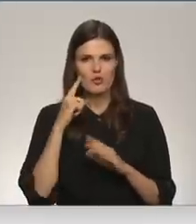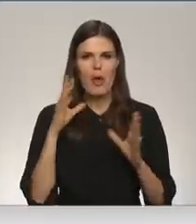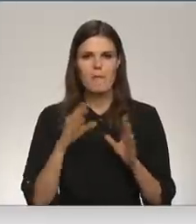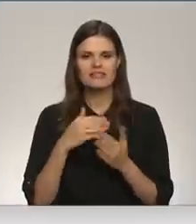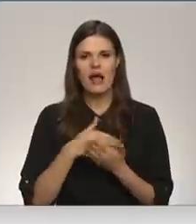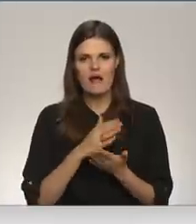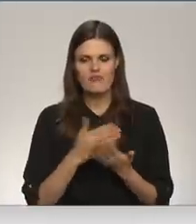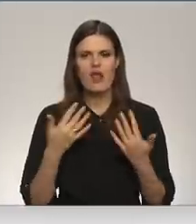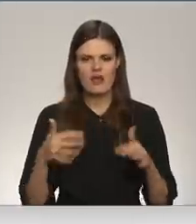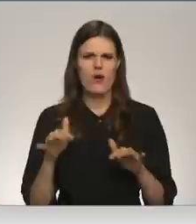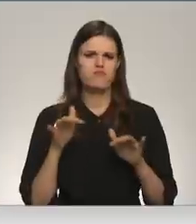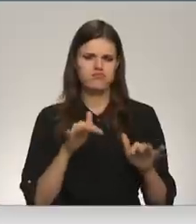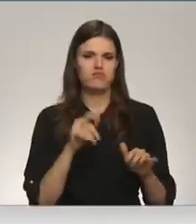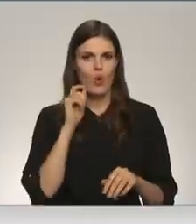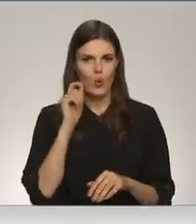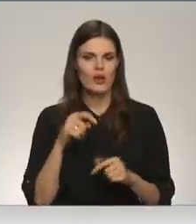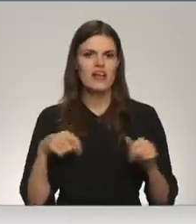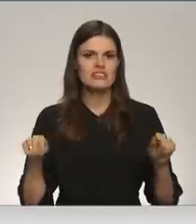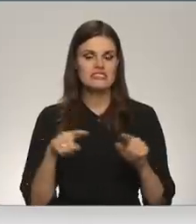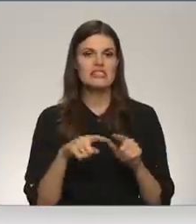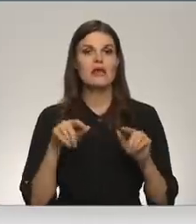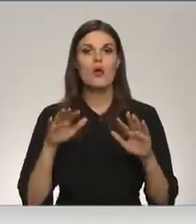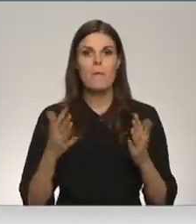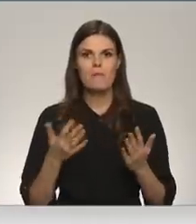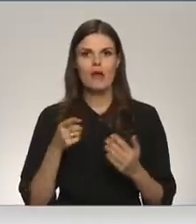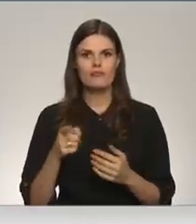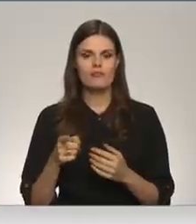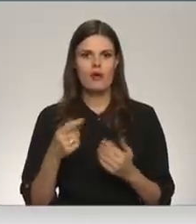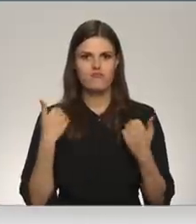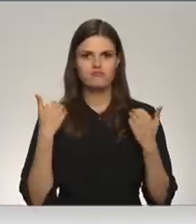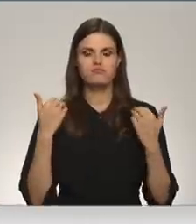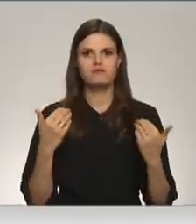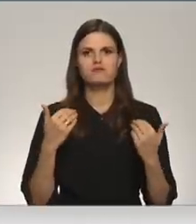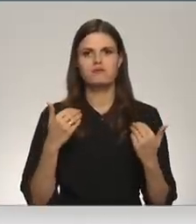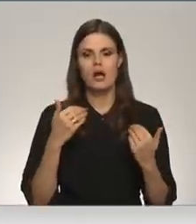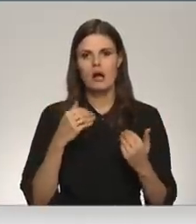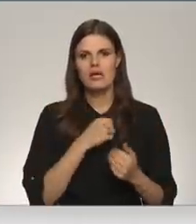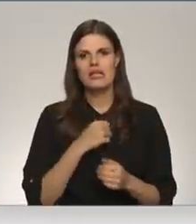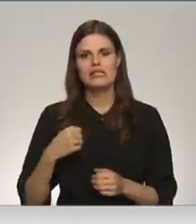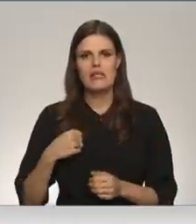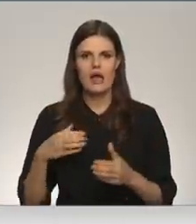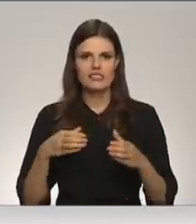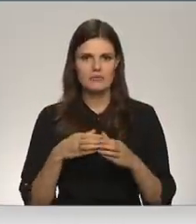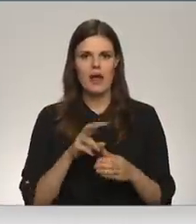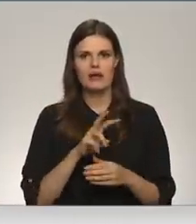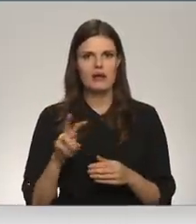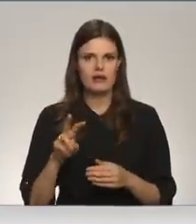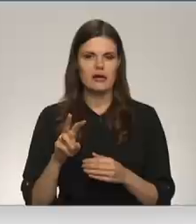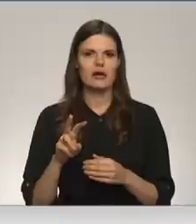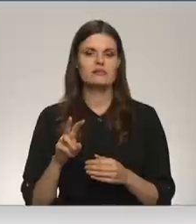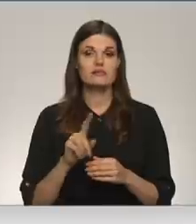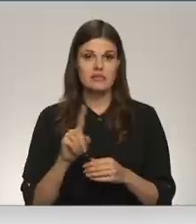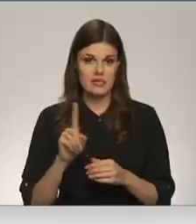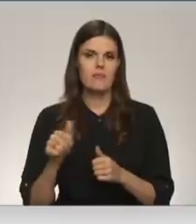tiem šobrīd jau ir Ukrainas teritorijā, bet tie spējīgākie militārie spēki, kas ir Krievijas rīcībā, šobrīd ir pievilkti pie